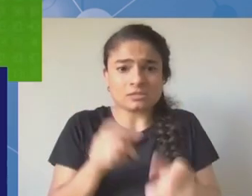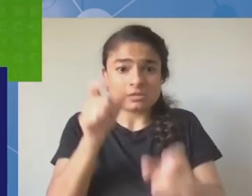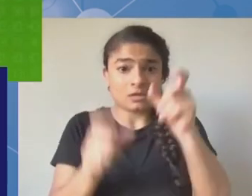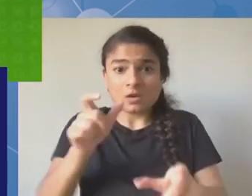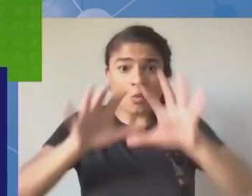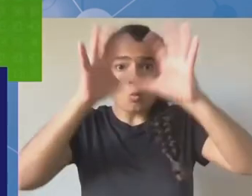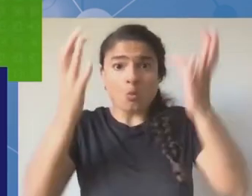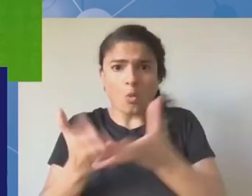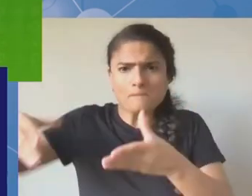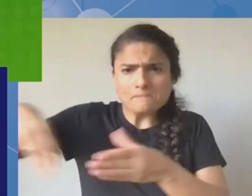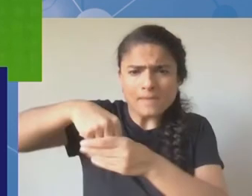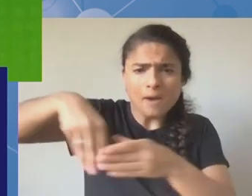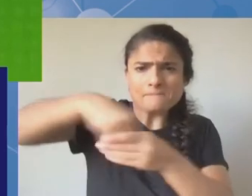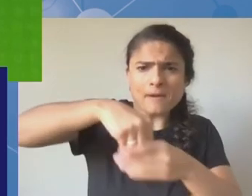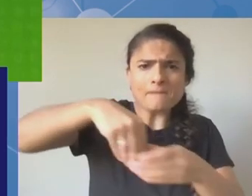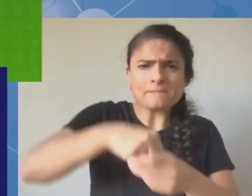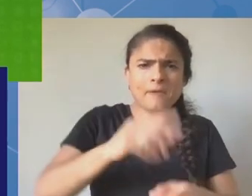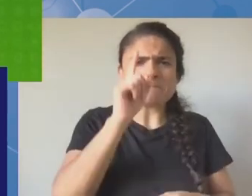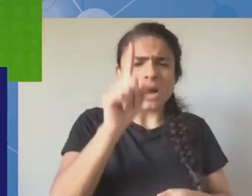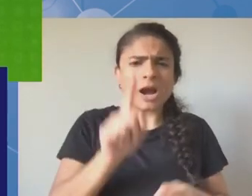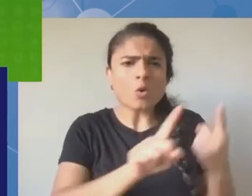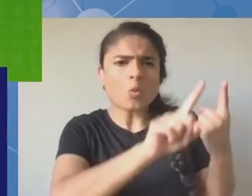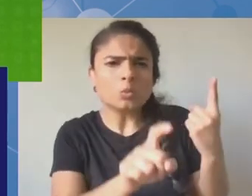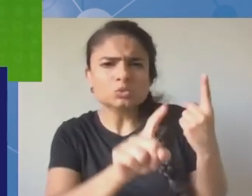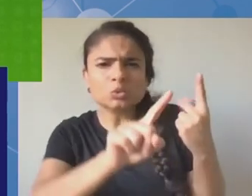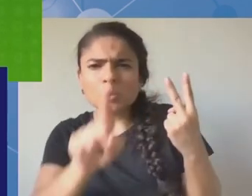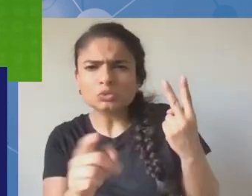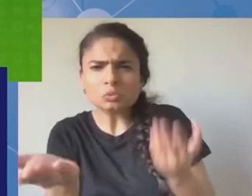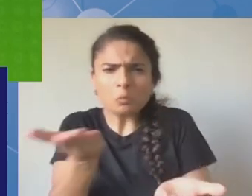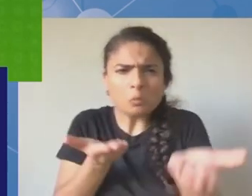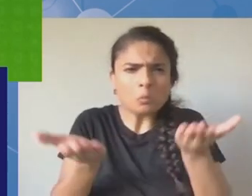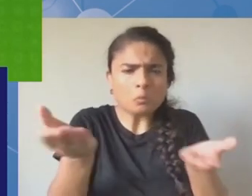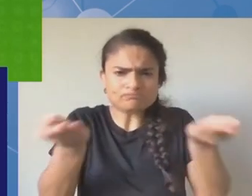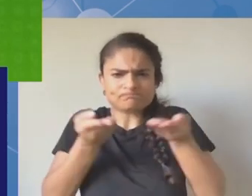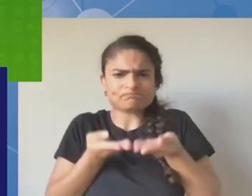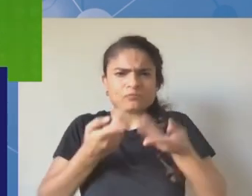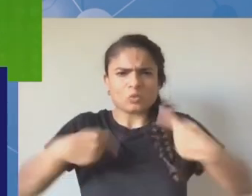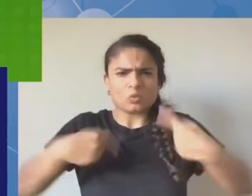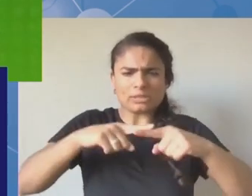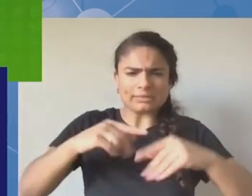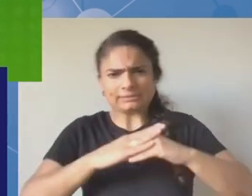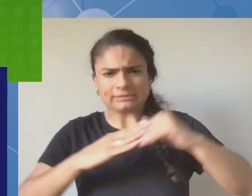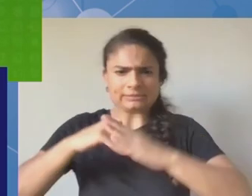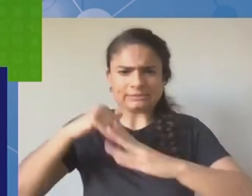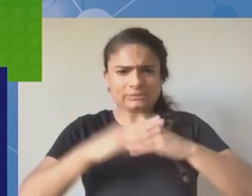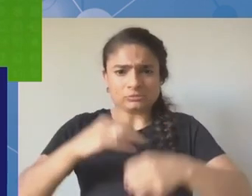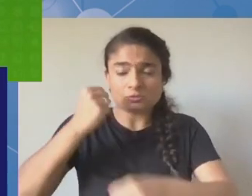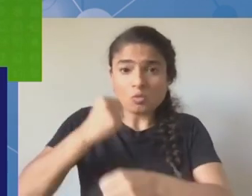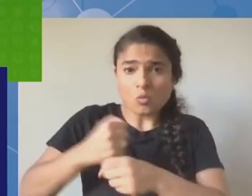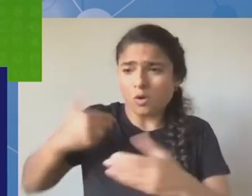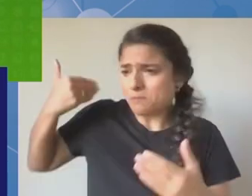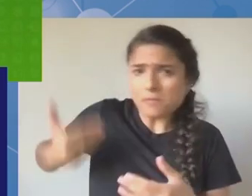لأن يكون أغلب أصحاب المصلحة المعنيين يشتركون